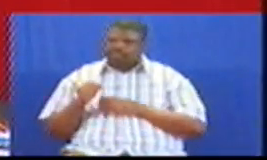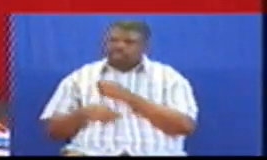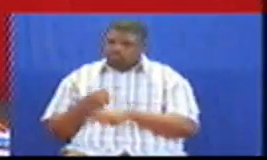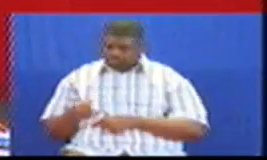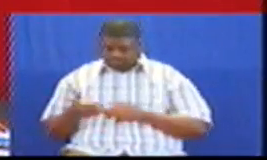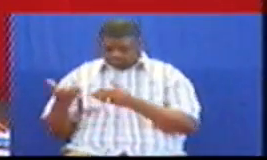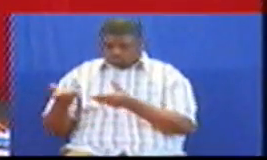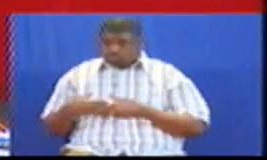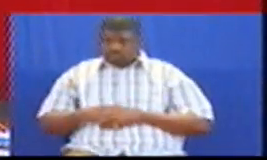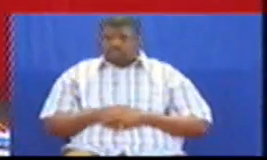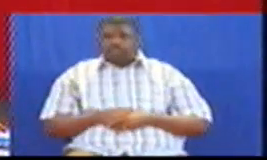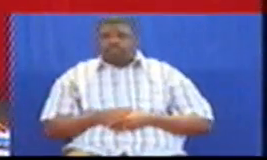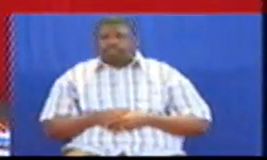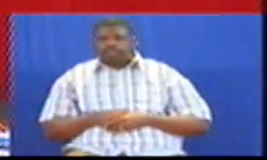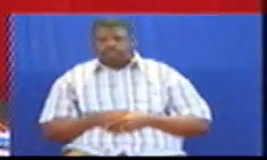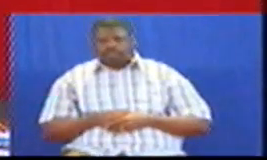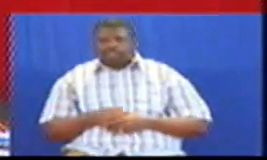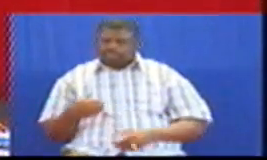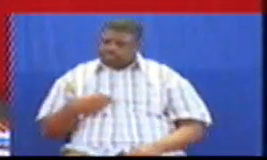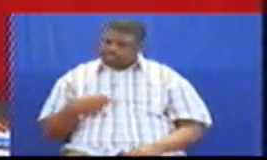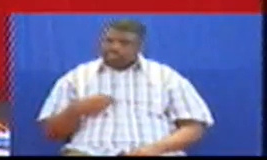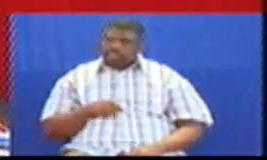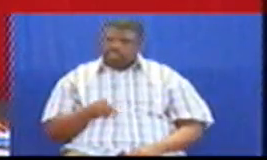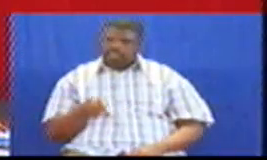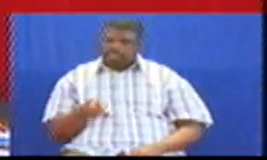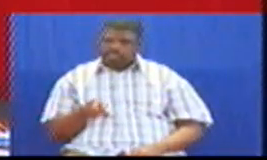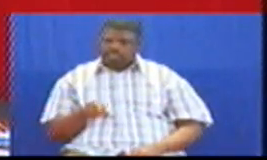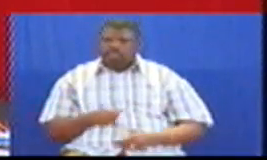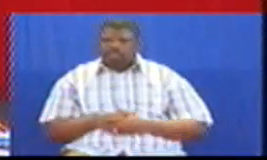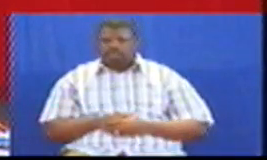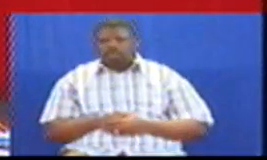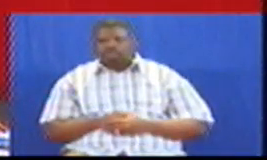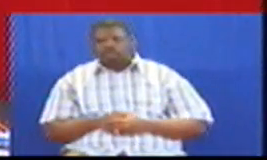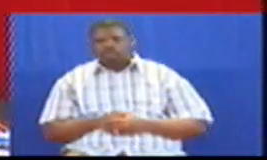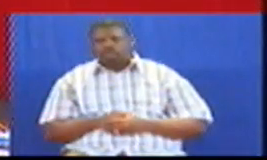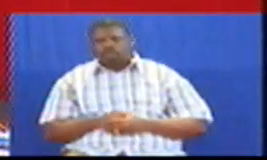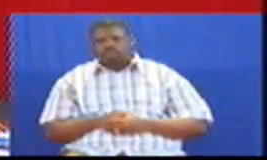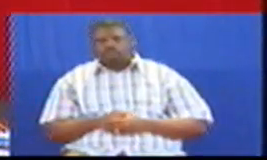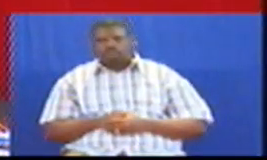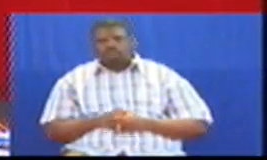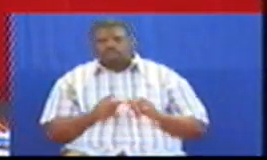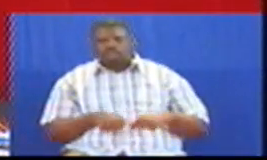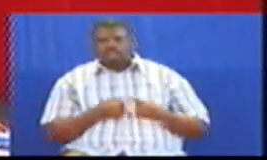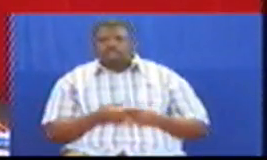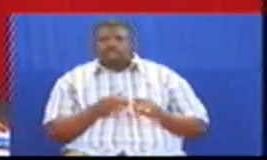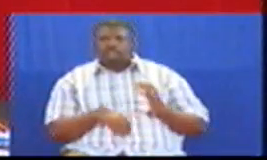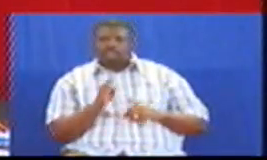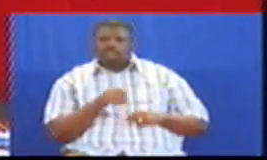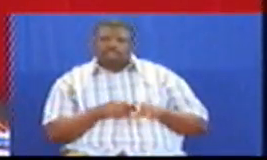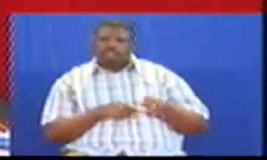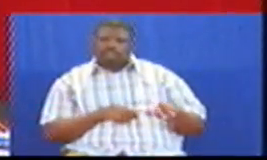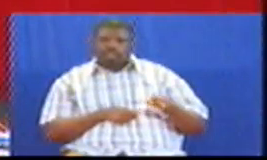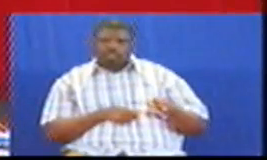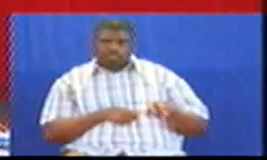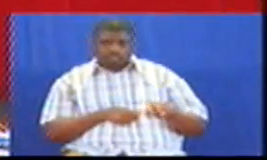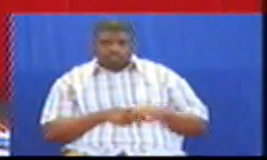zimechukuliwa. Mheshimiwa Shangazi aligusia kidogo kuhusu swala la law school, lakini hasa alikuwa na